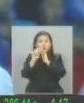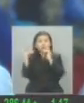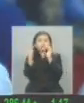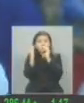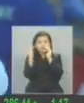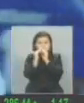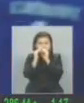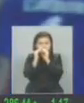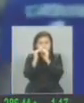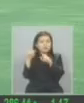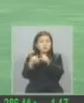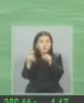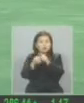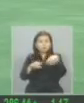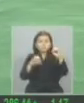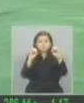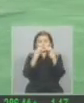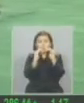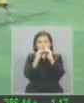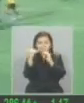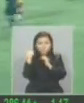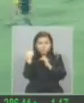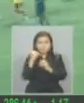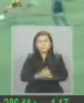แบบไร้สกอร์0ประตูต่อ0เช่นกันค่ะ